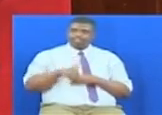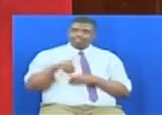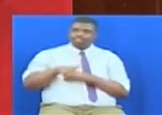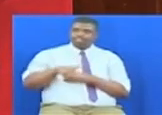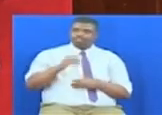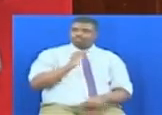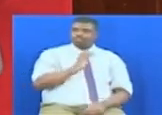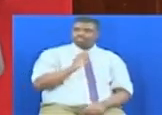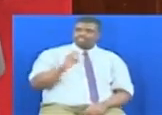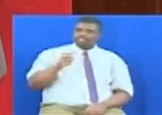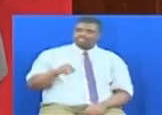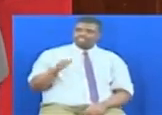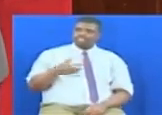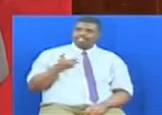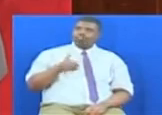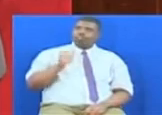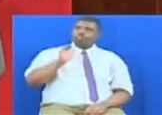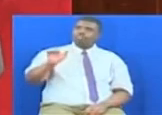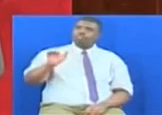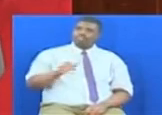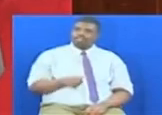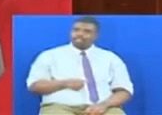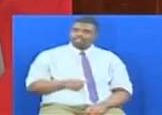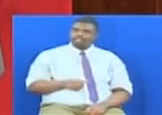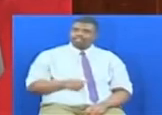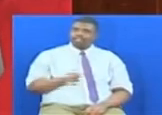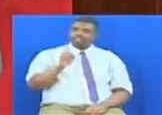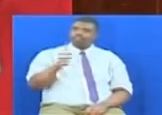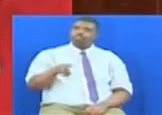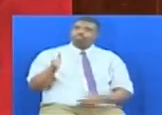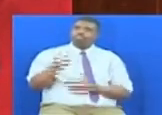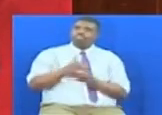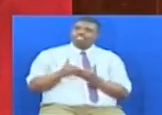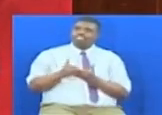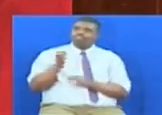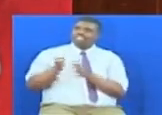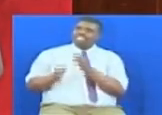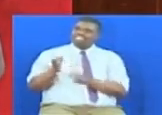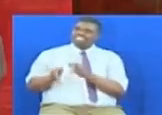Mapinduzi, nataka niwaambie mko sehemu sahihi na salama.